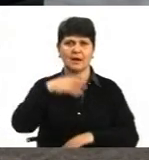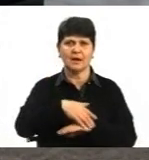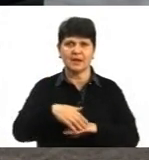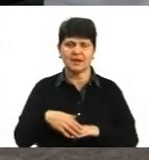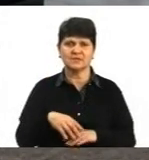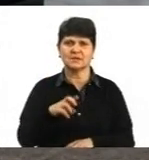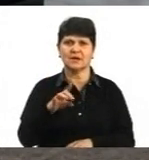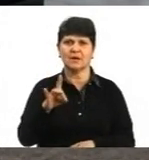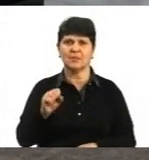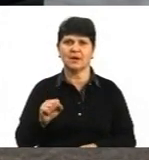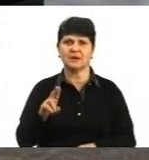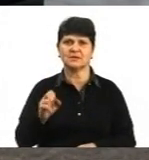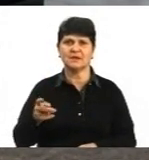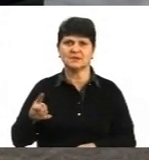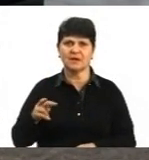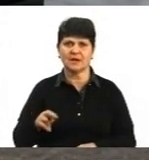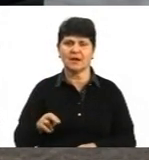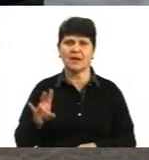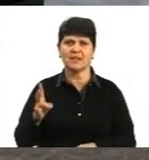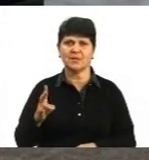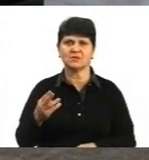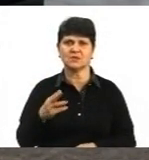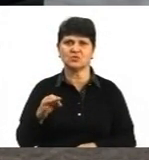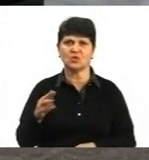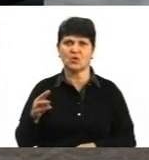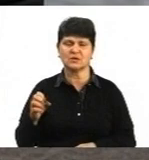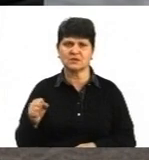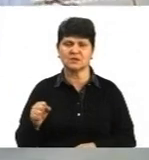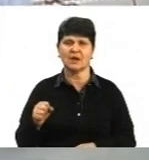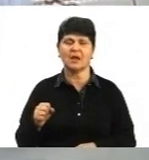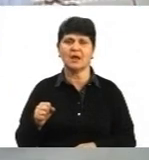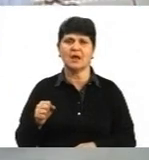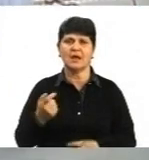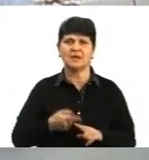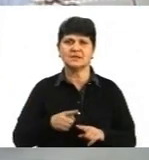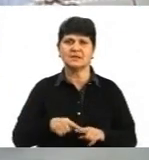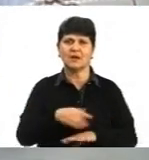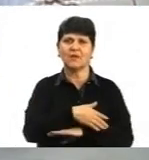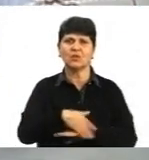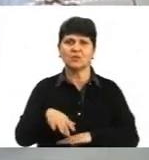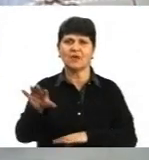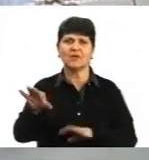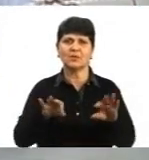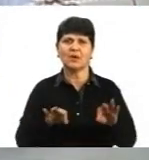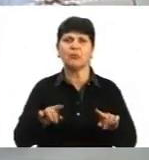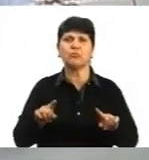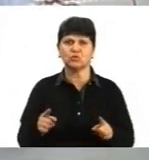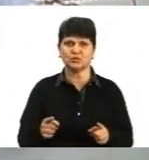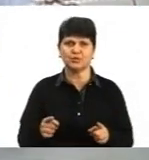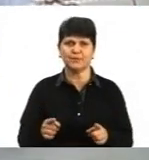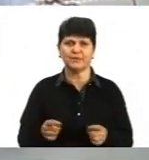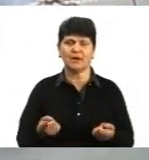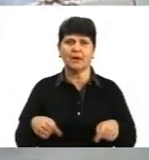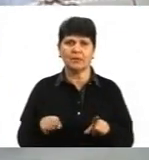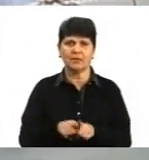Немирівське шосе, 22 світлофорних об'єкта під'єднані до системи. Чому ці вулиці обрано? Так, в першу